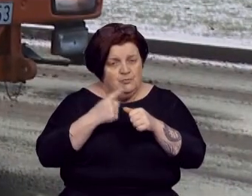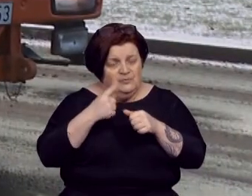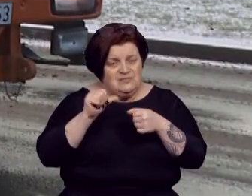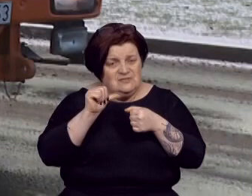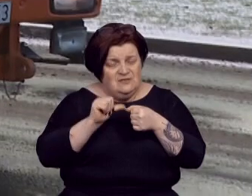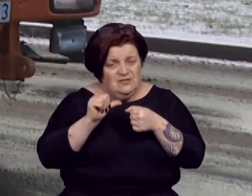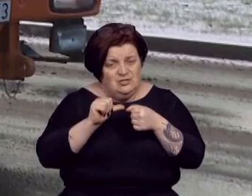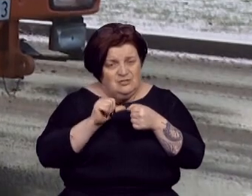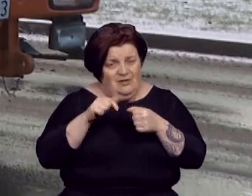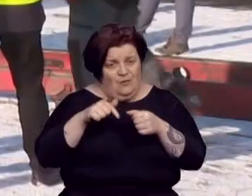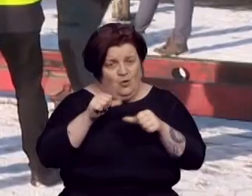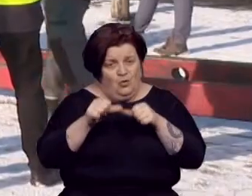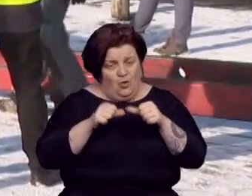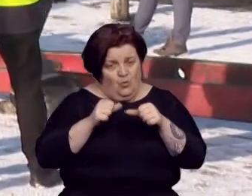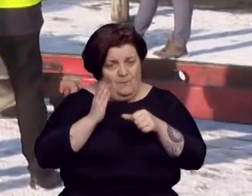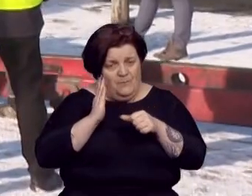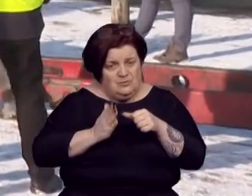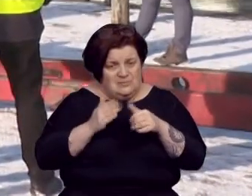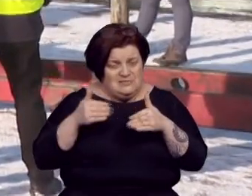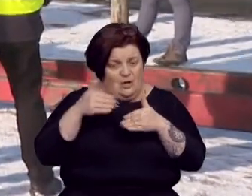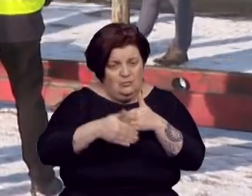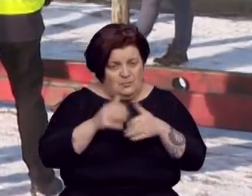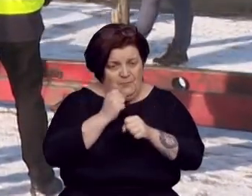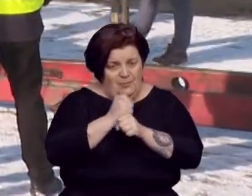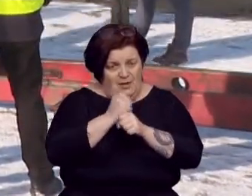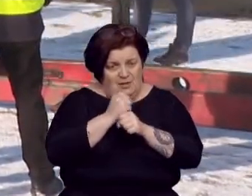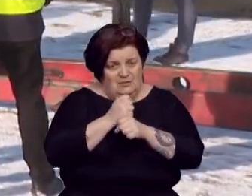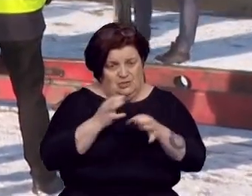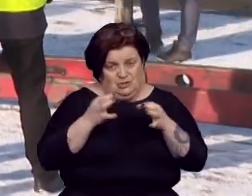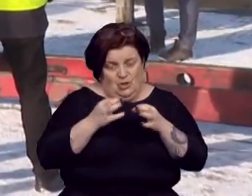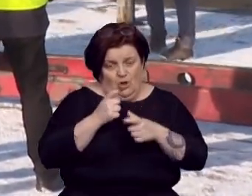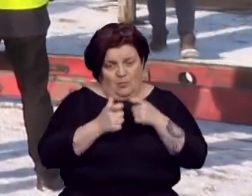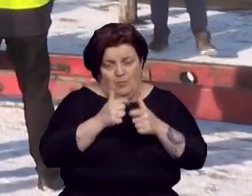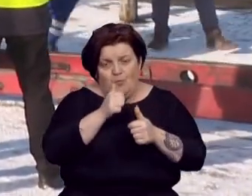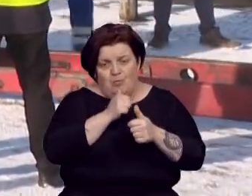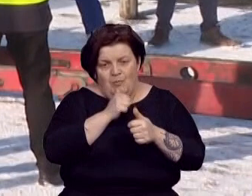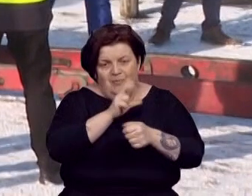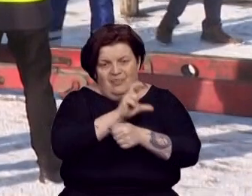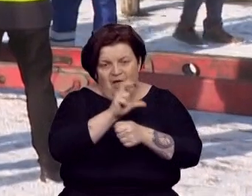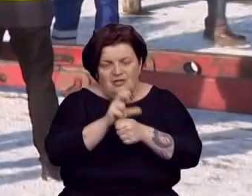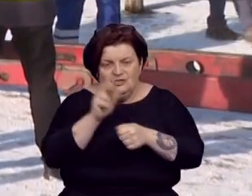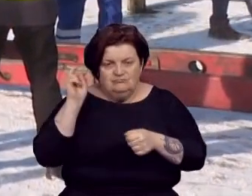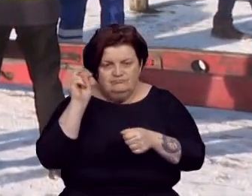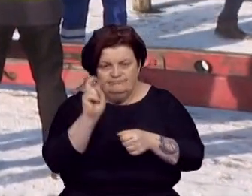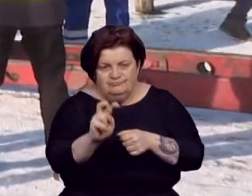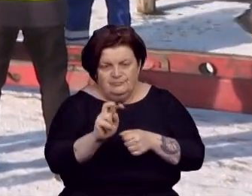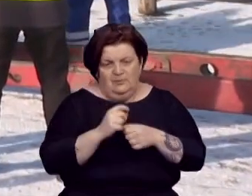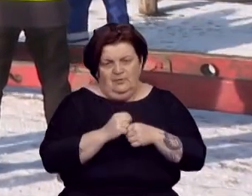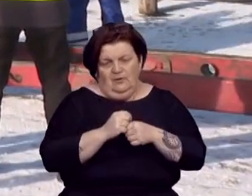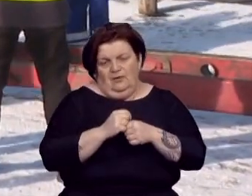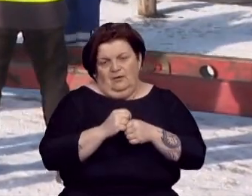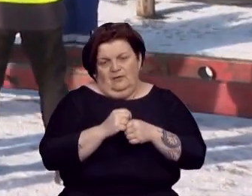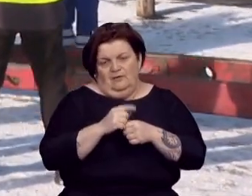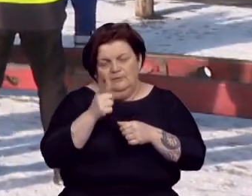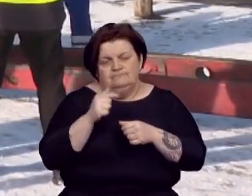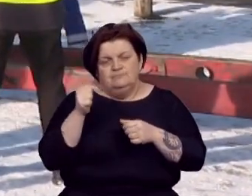31 stycznia tego roku będziemy zakończać pracę. Dzisiaj wykonujemy próby techniczne przejazdu. Ze względu na prowadzone